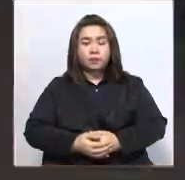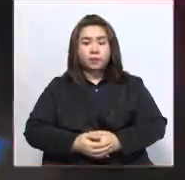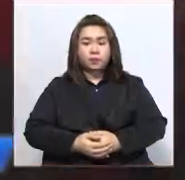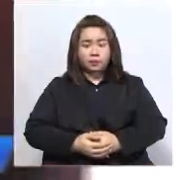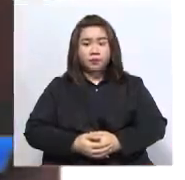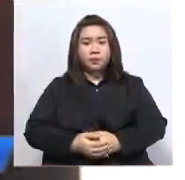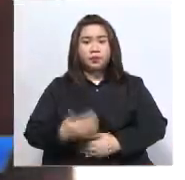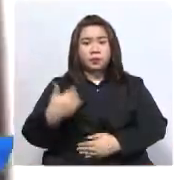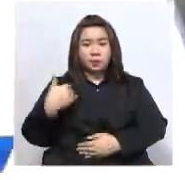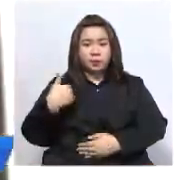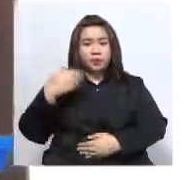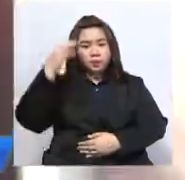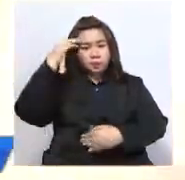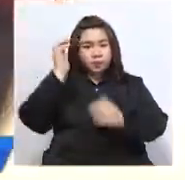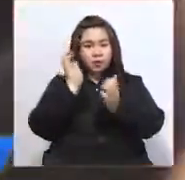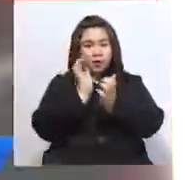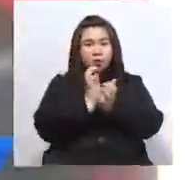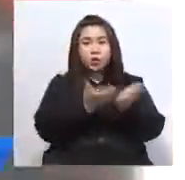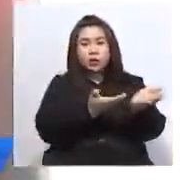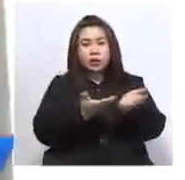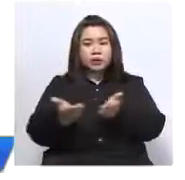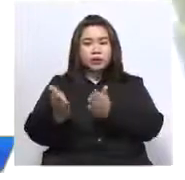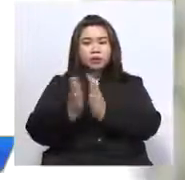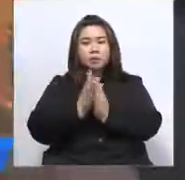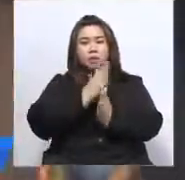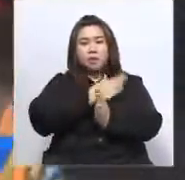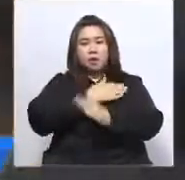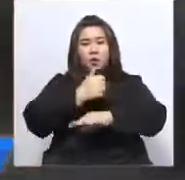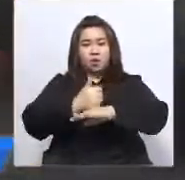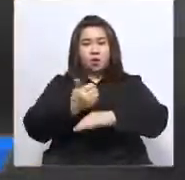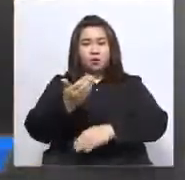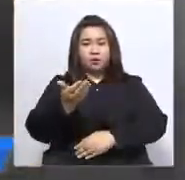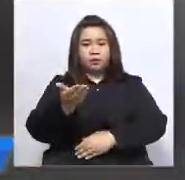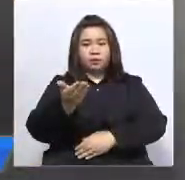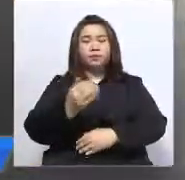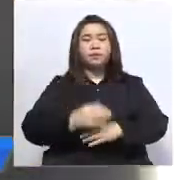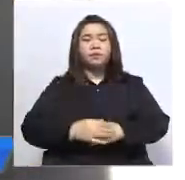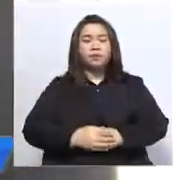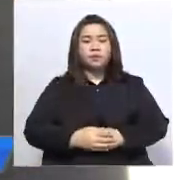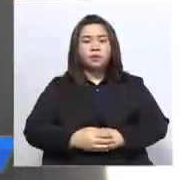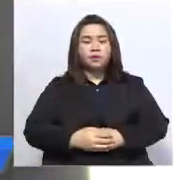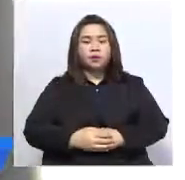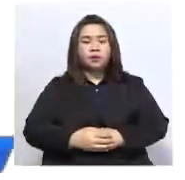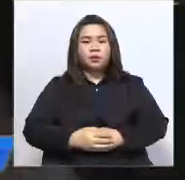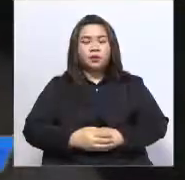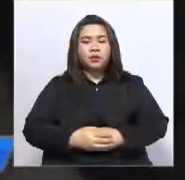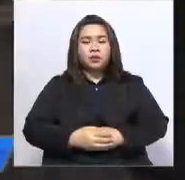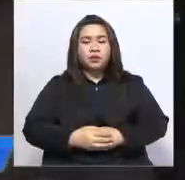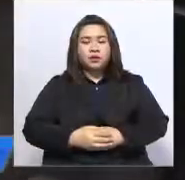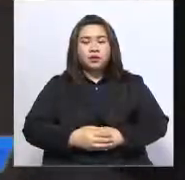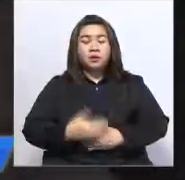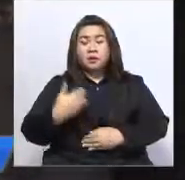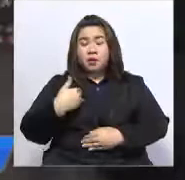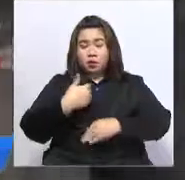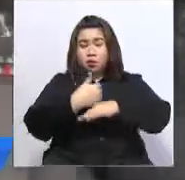พนักงานสอบสวนกองปราบปรามนิมนต์พระศรีคุณาภรณ์หรือพระมหาบุญระรวีนะคะคำมาผู้ช่วยเ